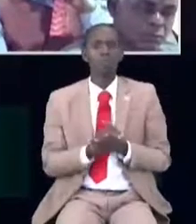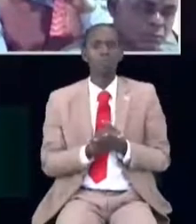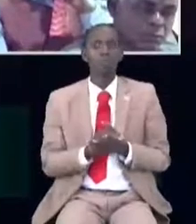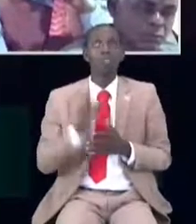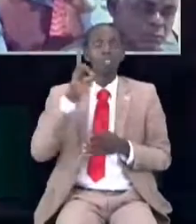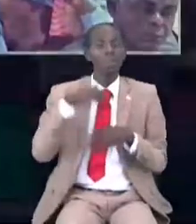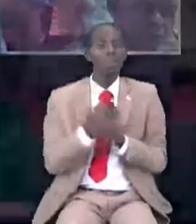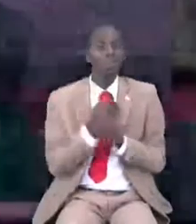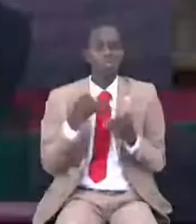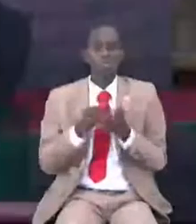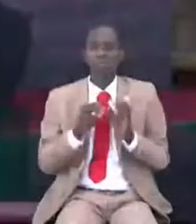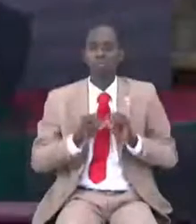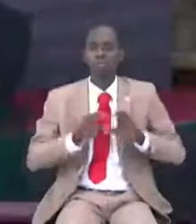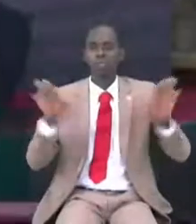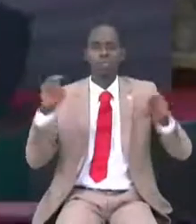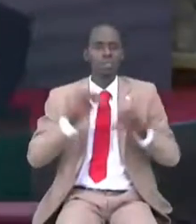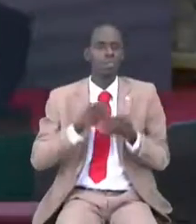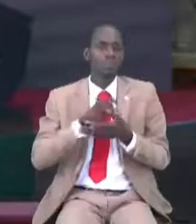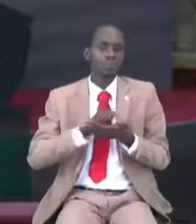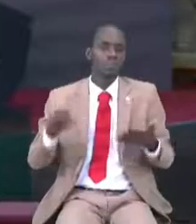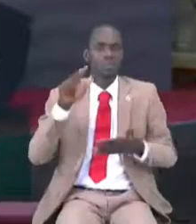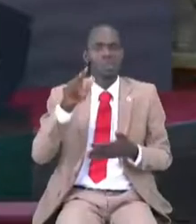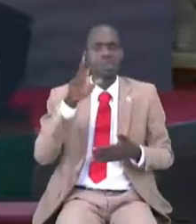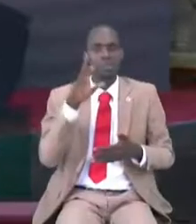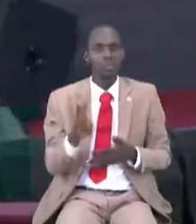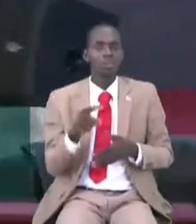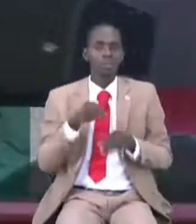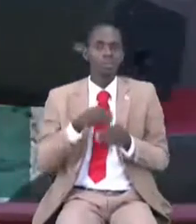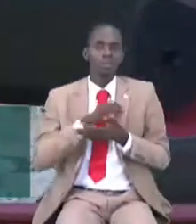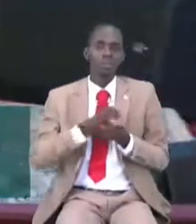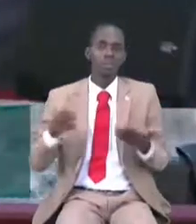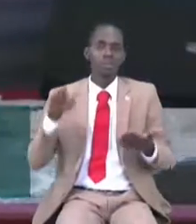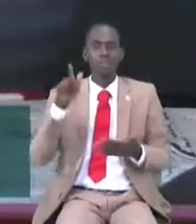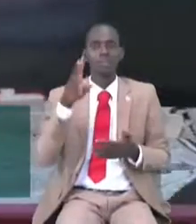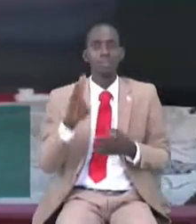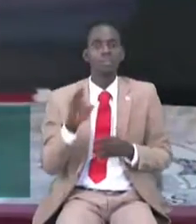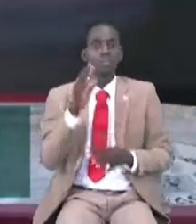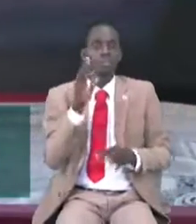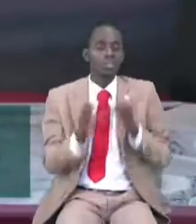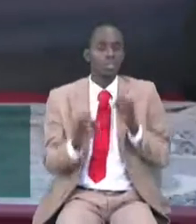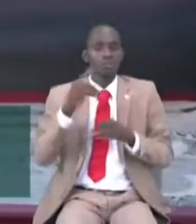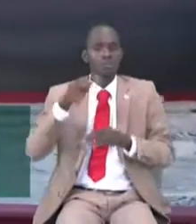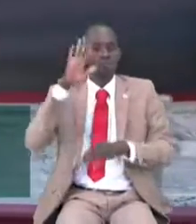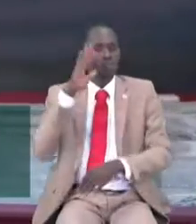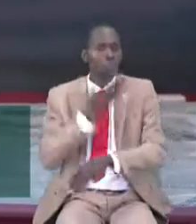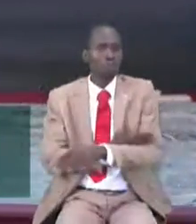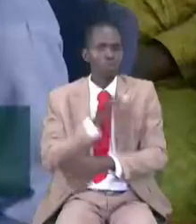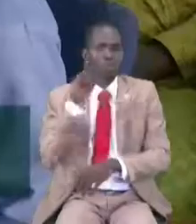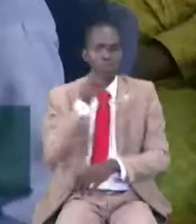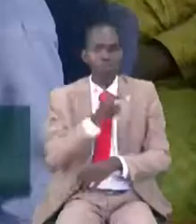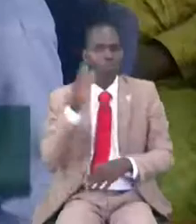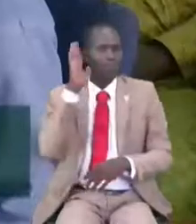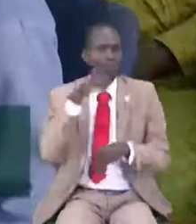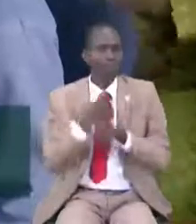Verset 36. Si donc le Fils vous affranchit, vous serez réellement libre. Vous êtes